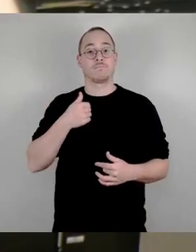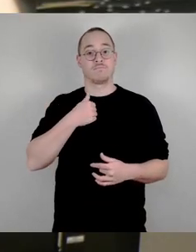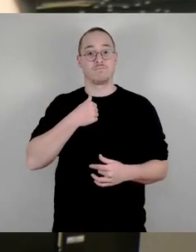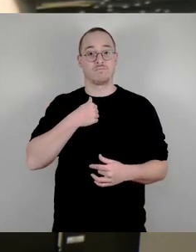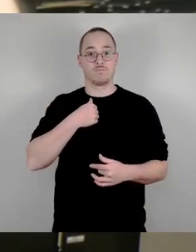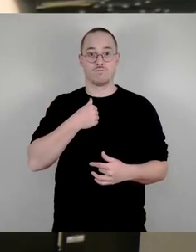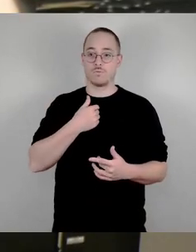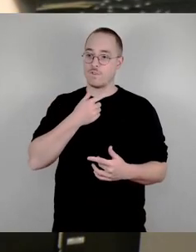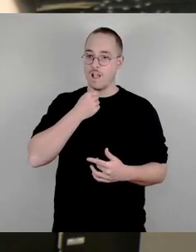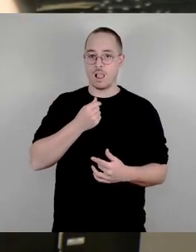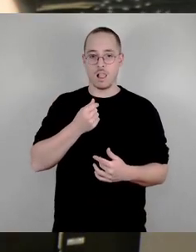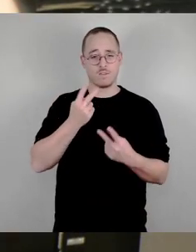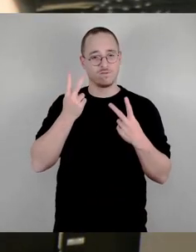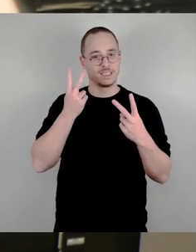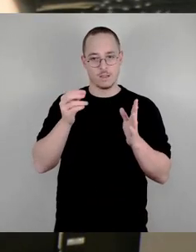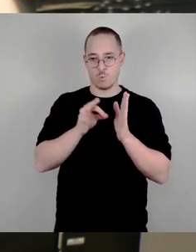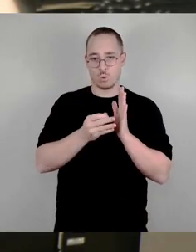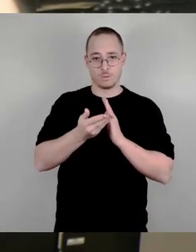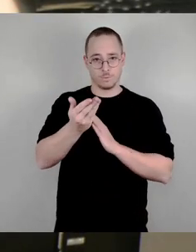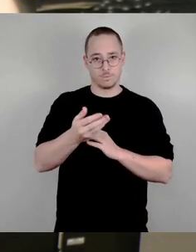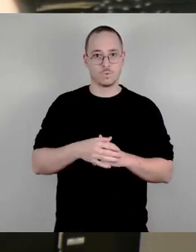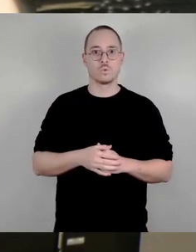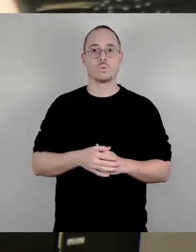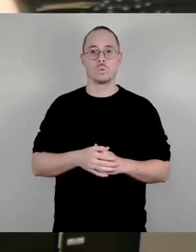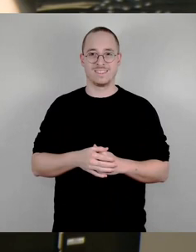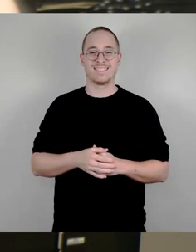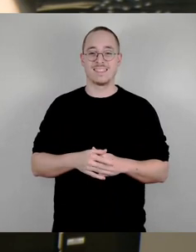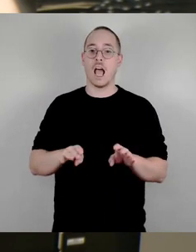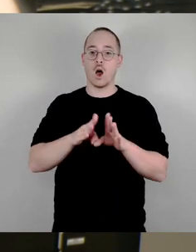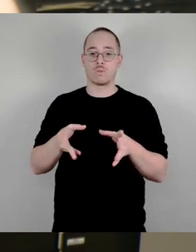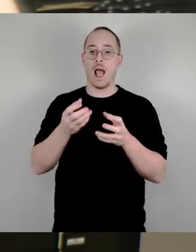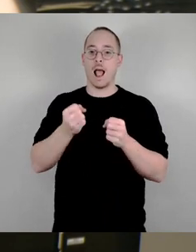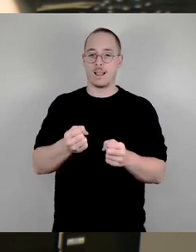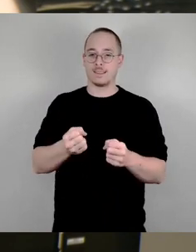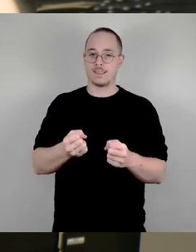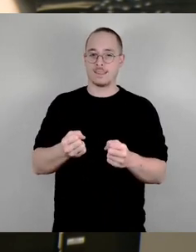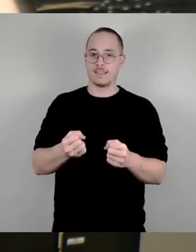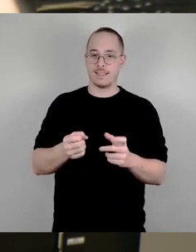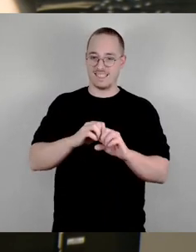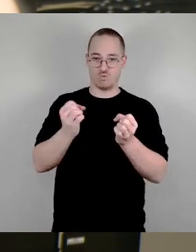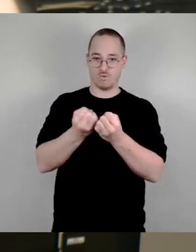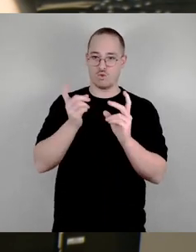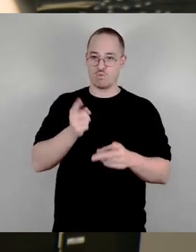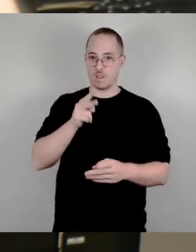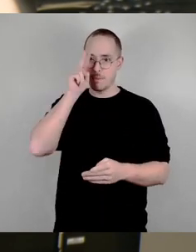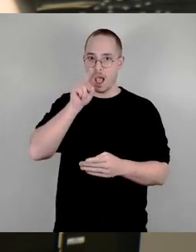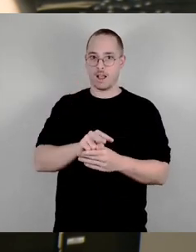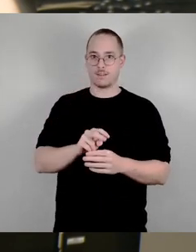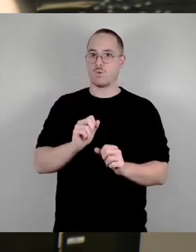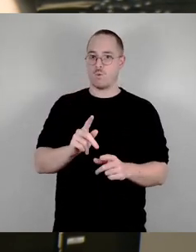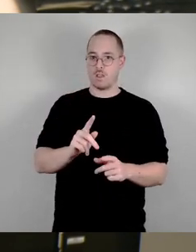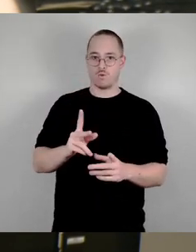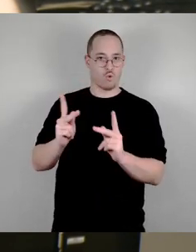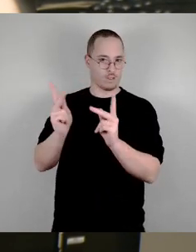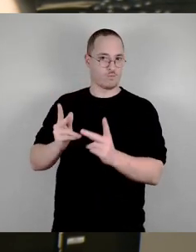und lautet vorbehaltlich der jeweiligen Haushaltslage. Was bedeutet das eigentlich? Dass wir hier uns so viel